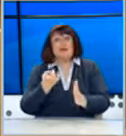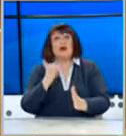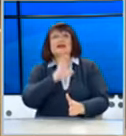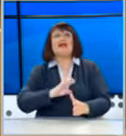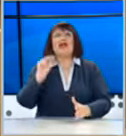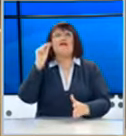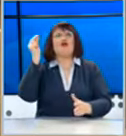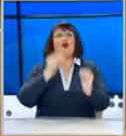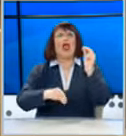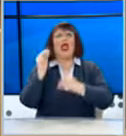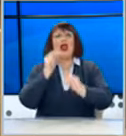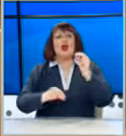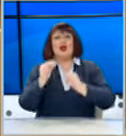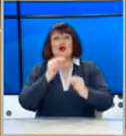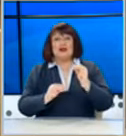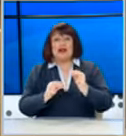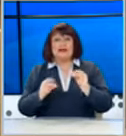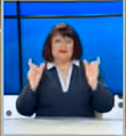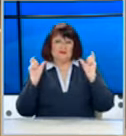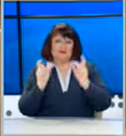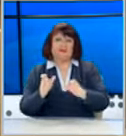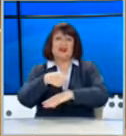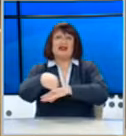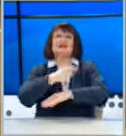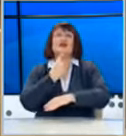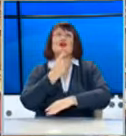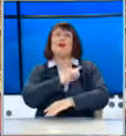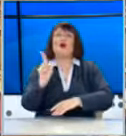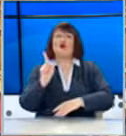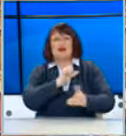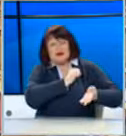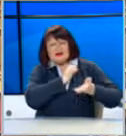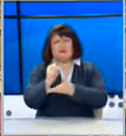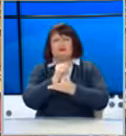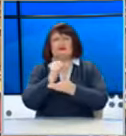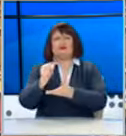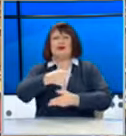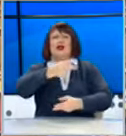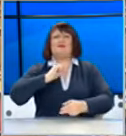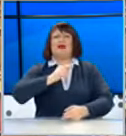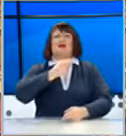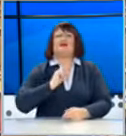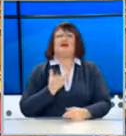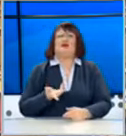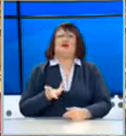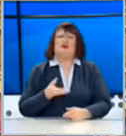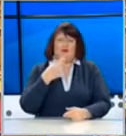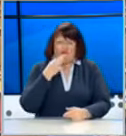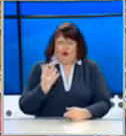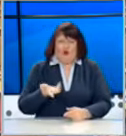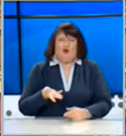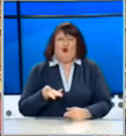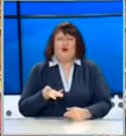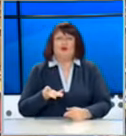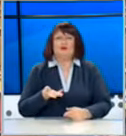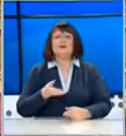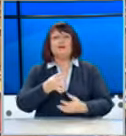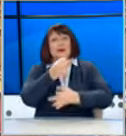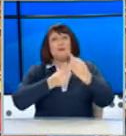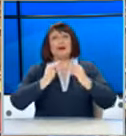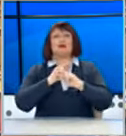ευρωεκλογές, ενώ είχαν αποκλειστεί από τη δικαιοσύνη. Δώστε μας λοιπόν ένα λόγο. Μία